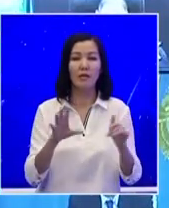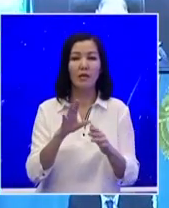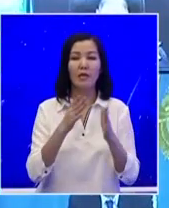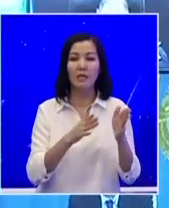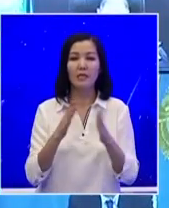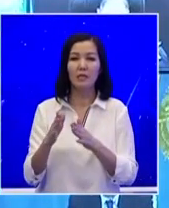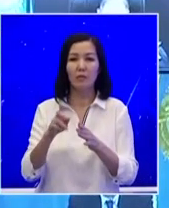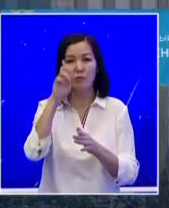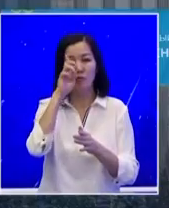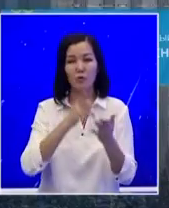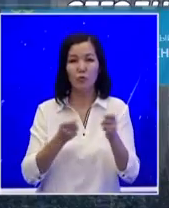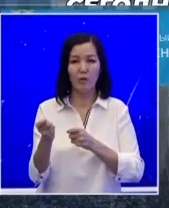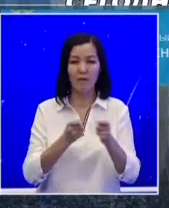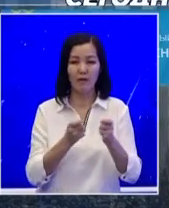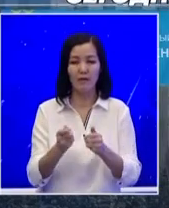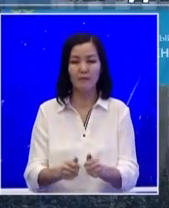госуправления.